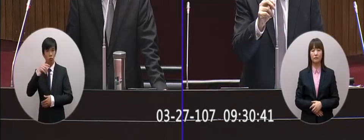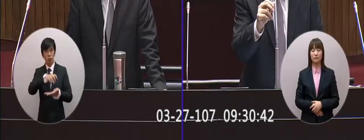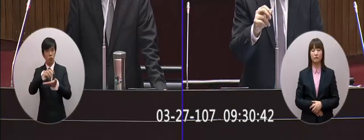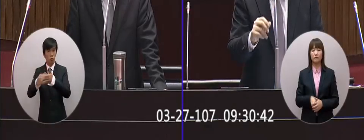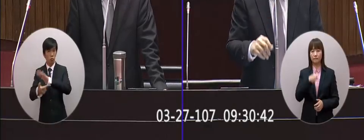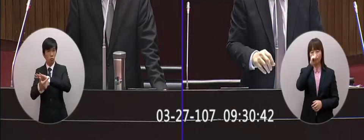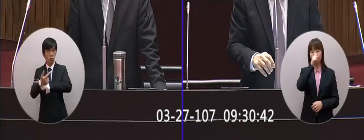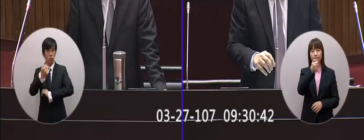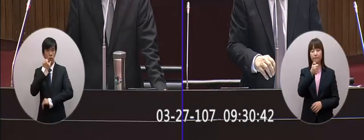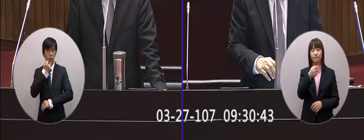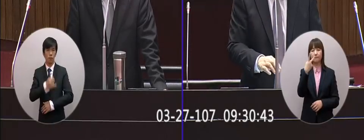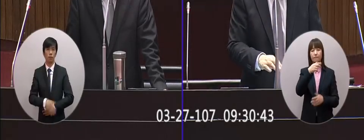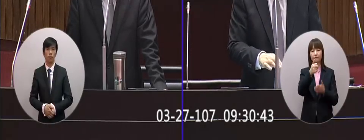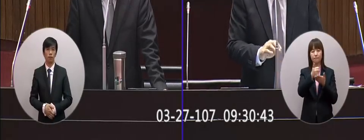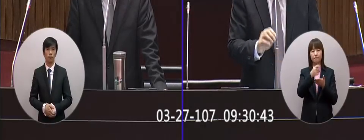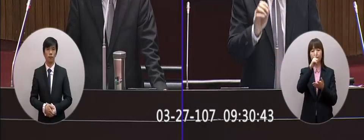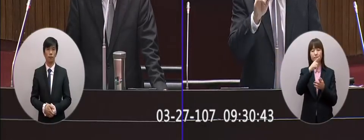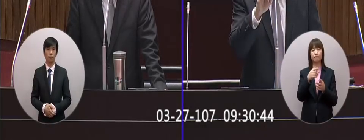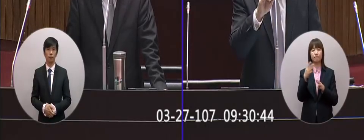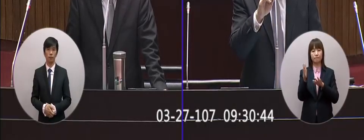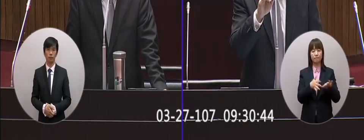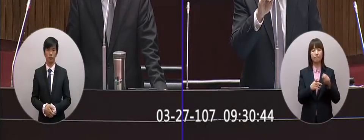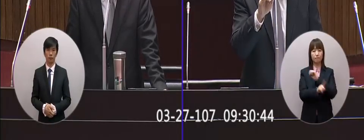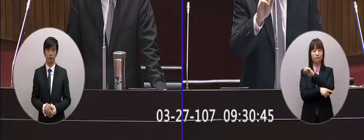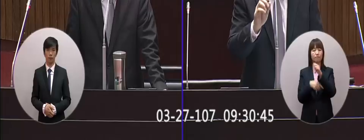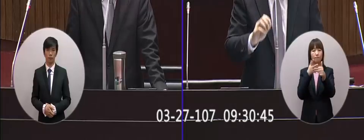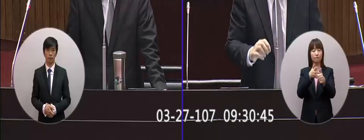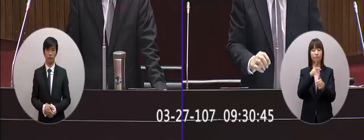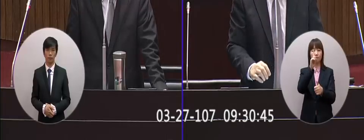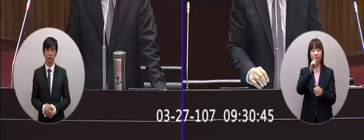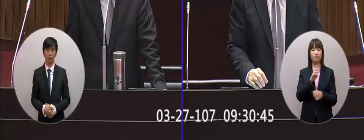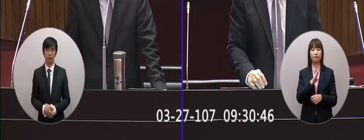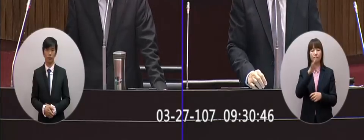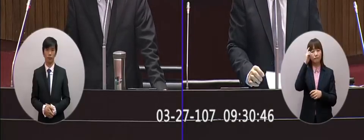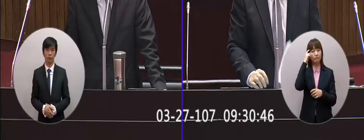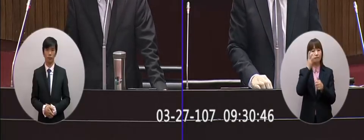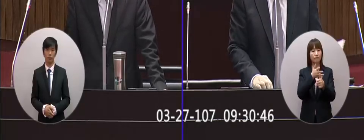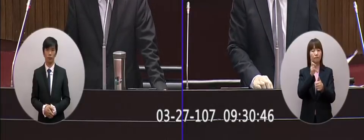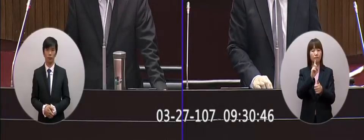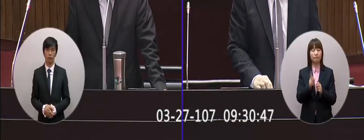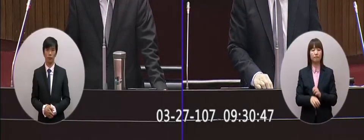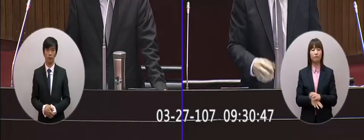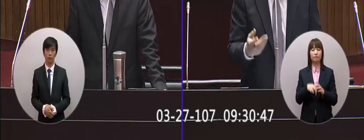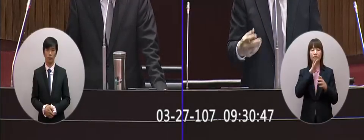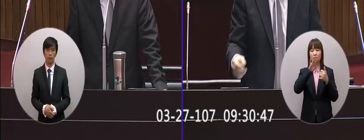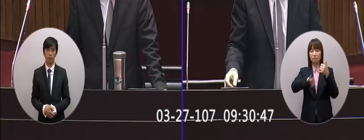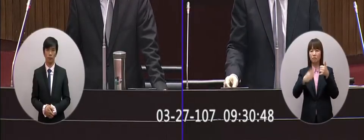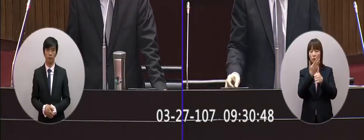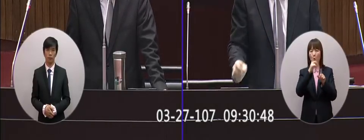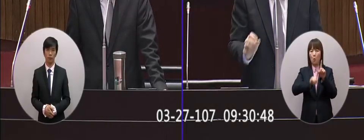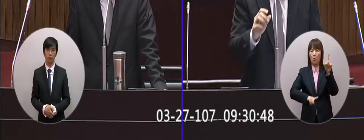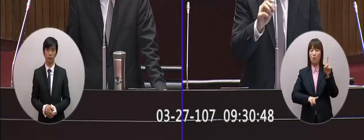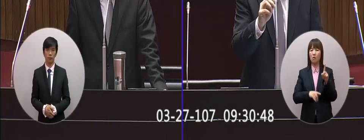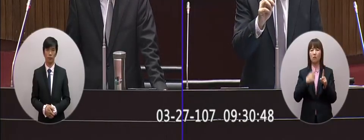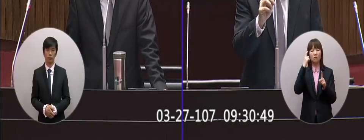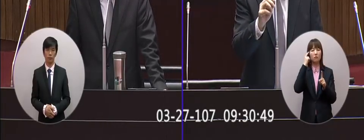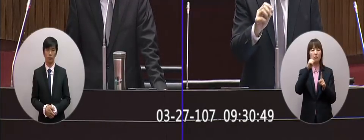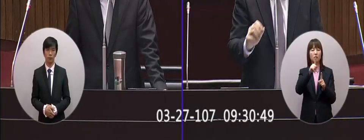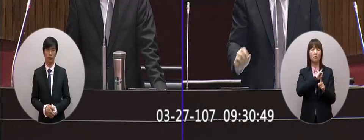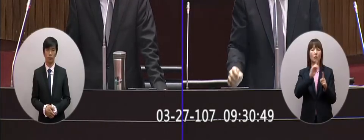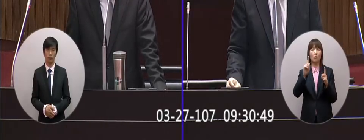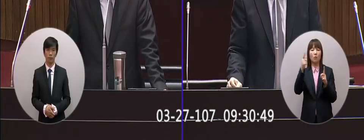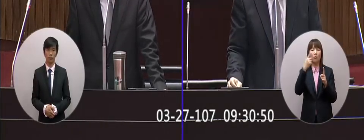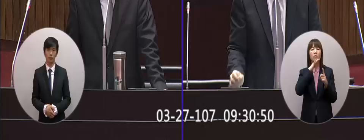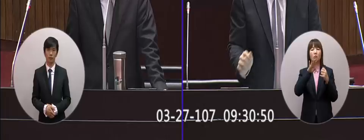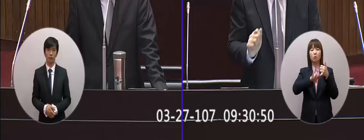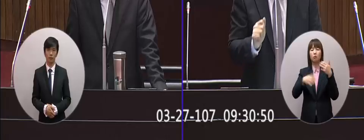快。 好，谢谢啦，再请院长帮我们讲。那另外最后一个问题，其实我想要请教的是，其实南北的差距，我想院长来自于南部，